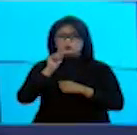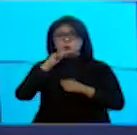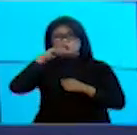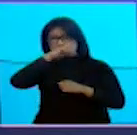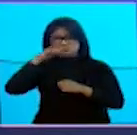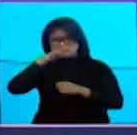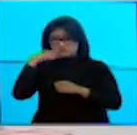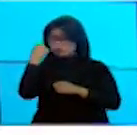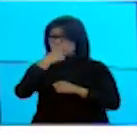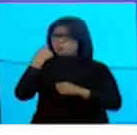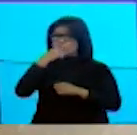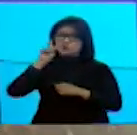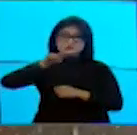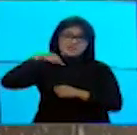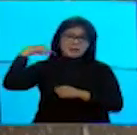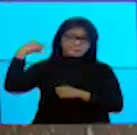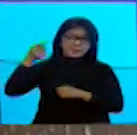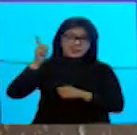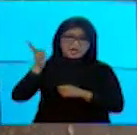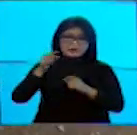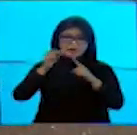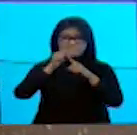yang mengandung siwak.